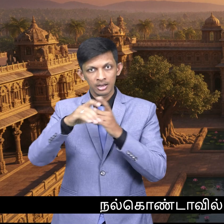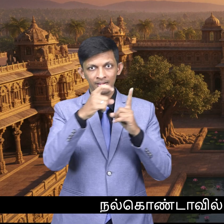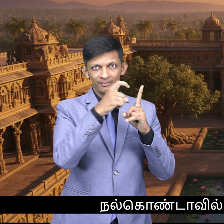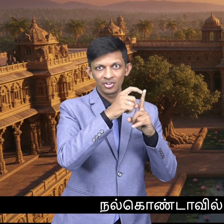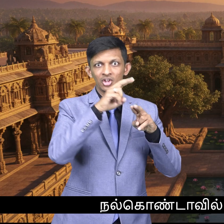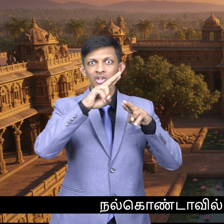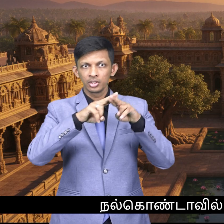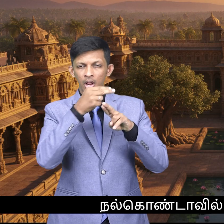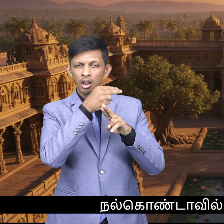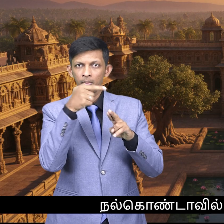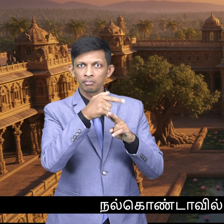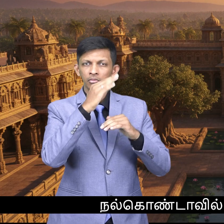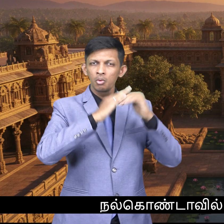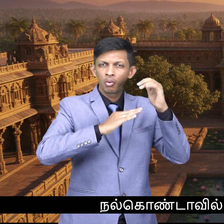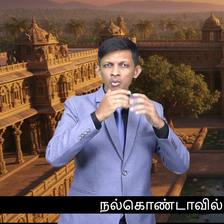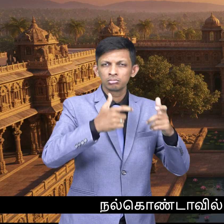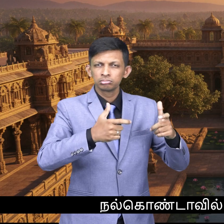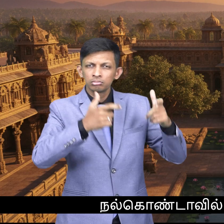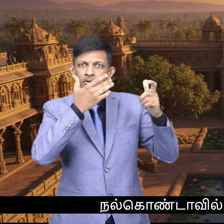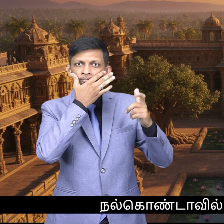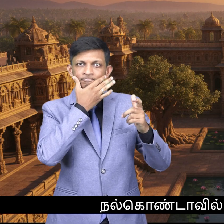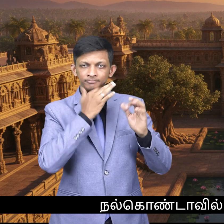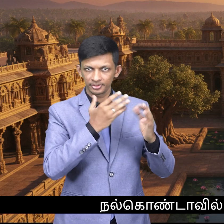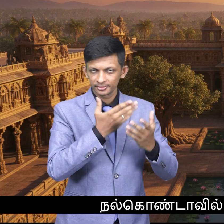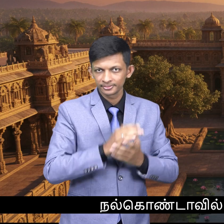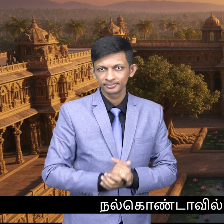நல்கொண்டாவில் தேவரகொண்டா கோட்டை,